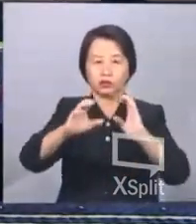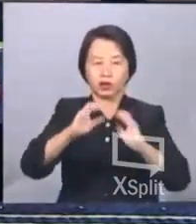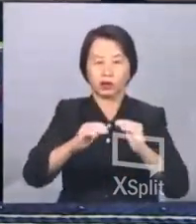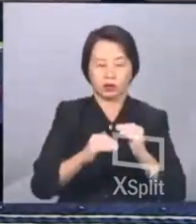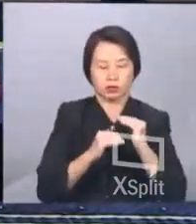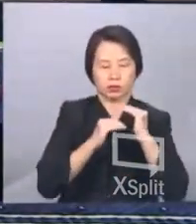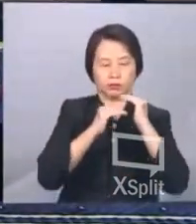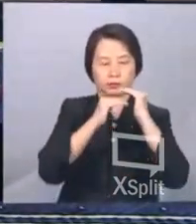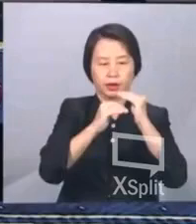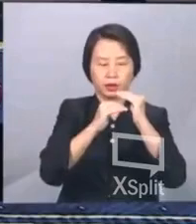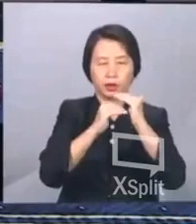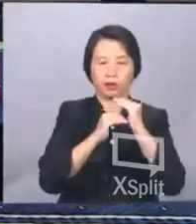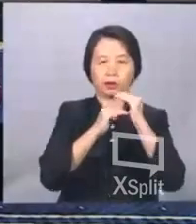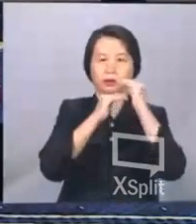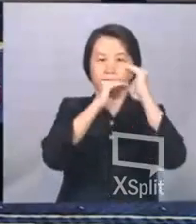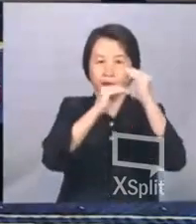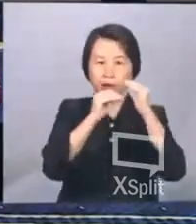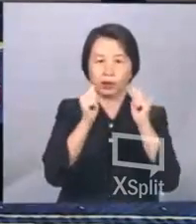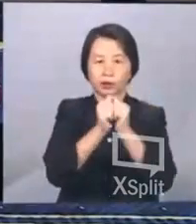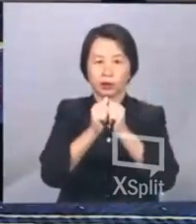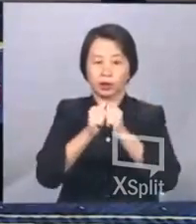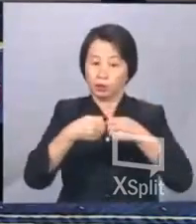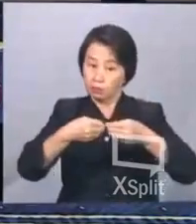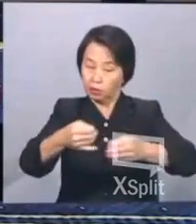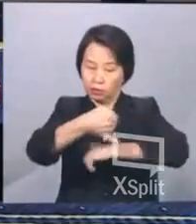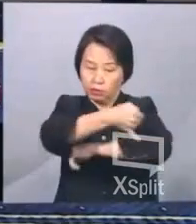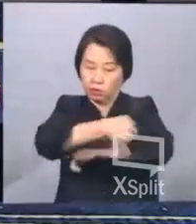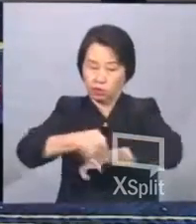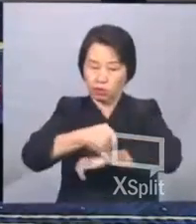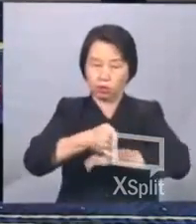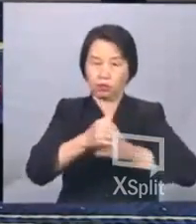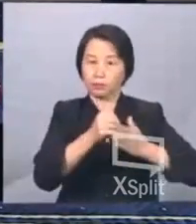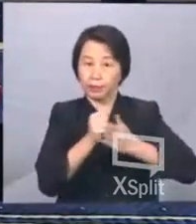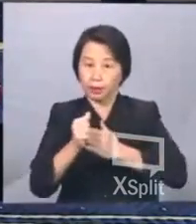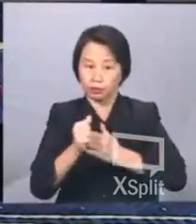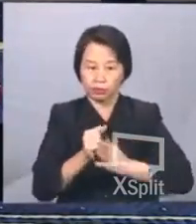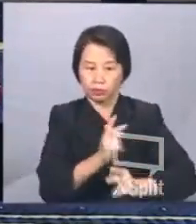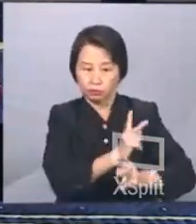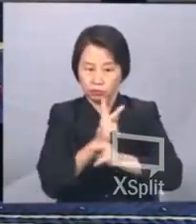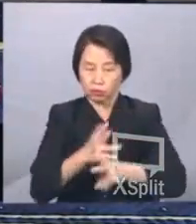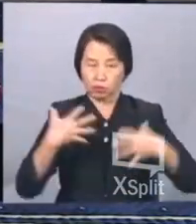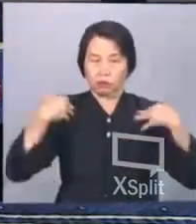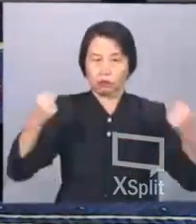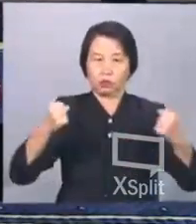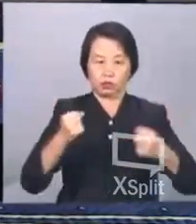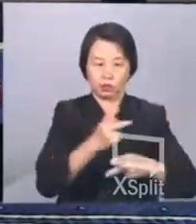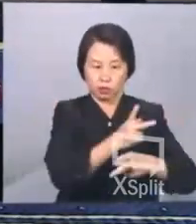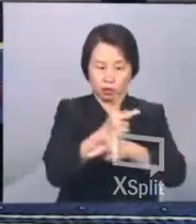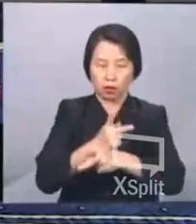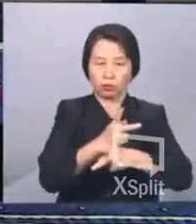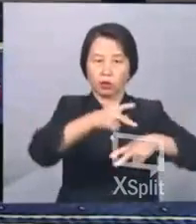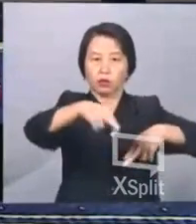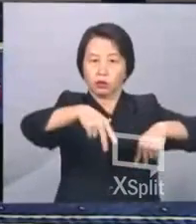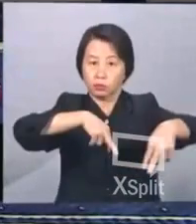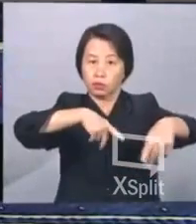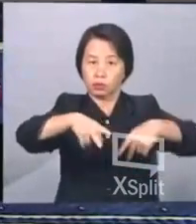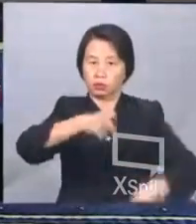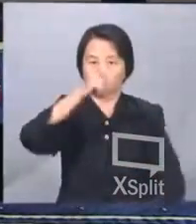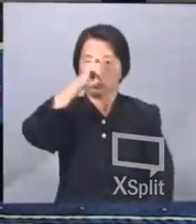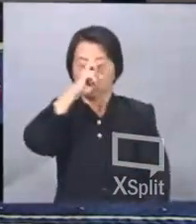berperingkat peringkat dengan garis panduan penjagaan kesehatan dan kawanan pergerakan yang